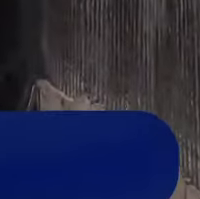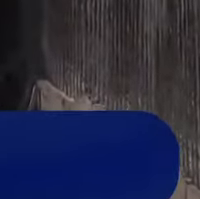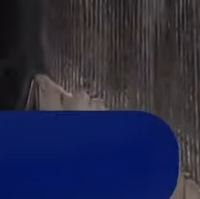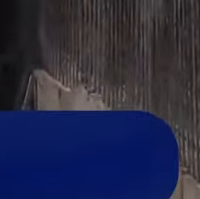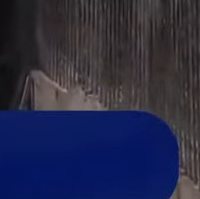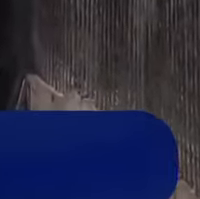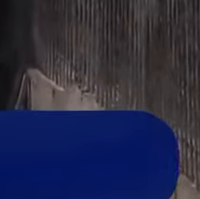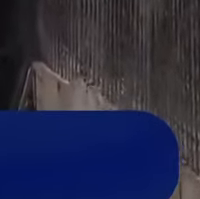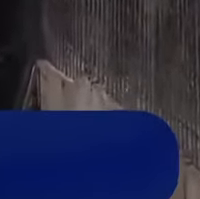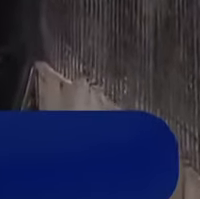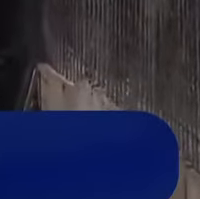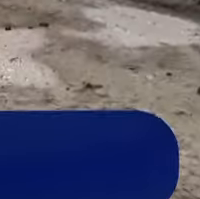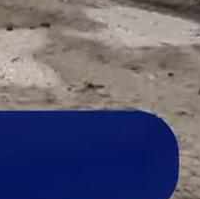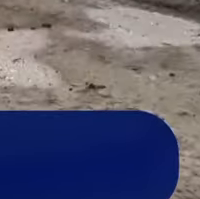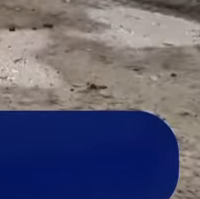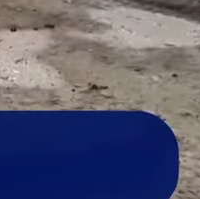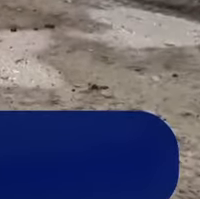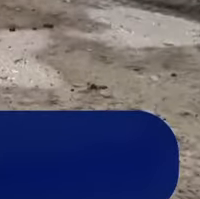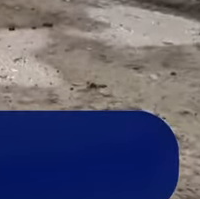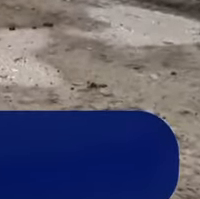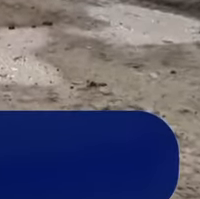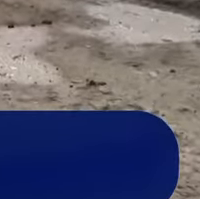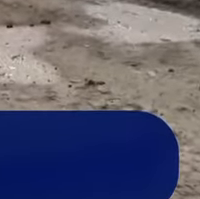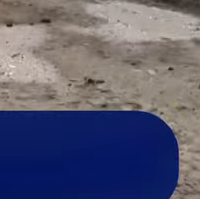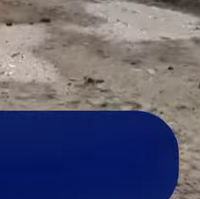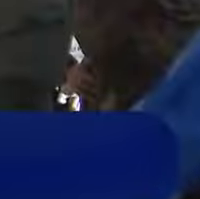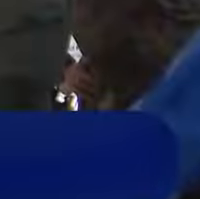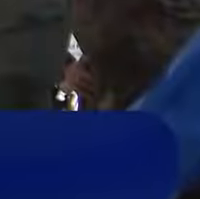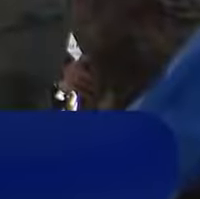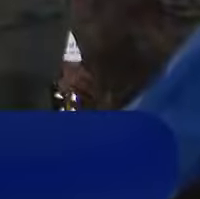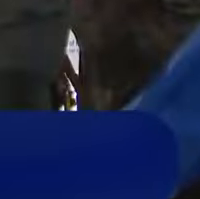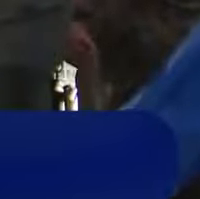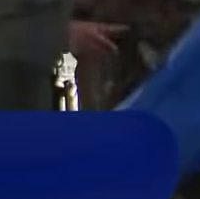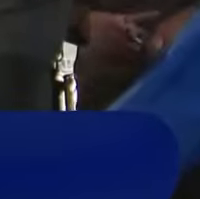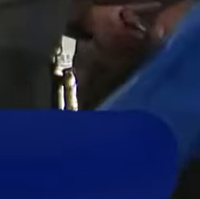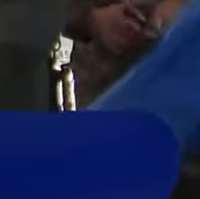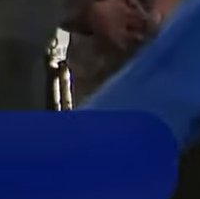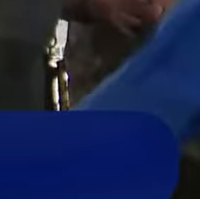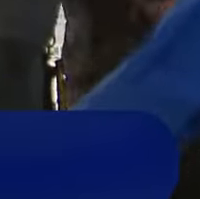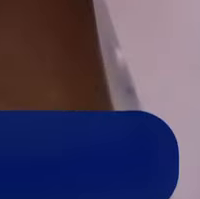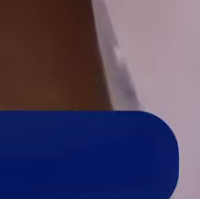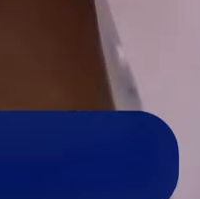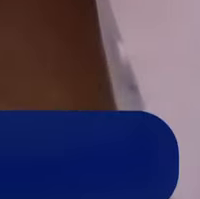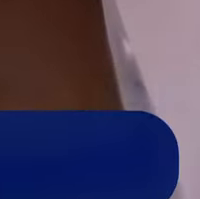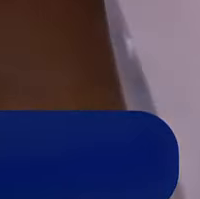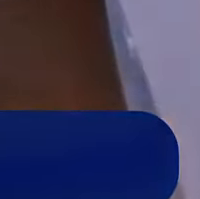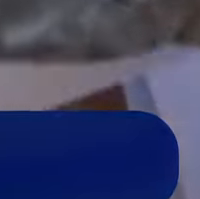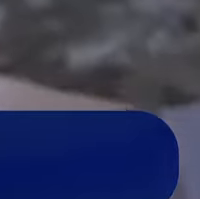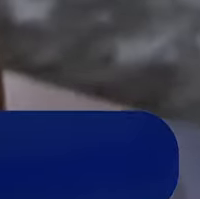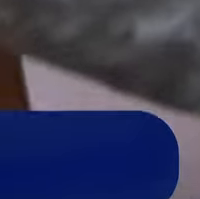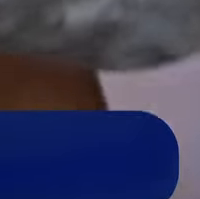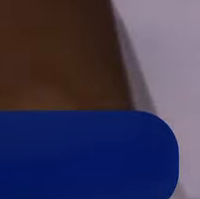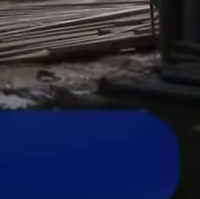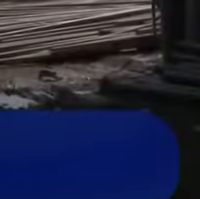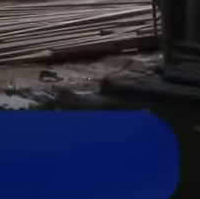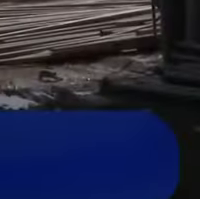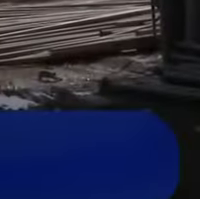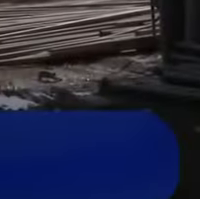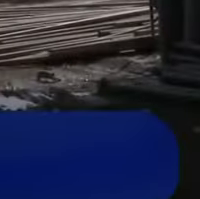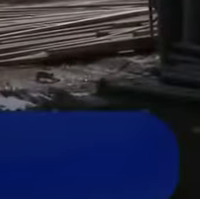bagong EDCA sites tinalaw ng pinuno ng Armed Forces of the Philippines na kumpletong EDCA facility sa